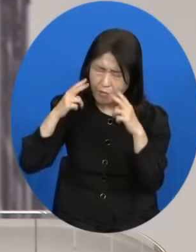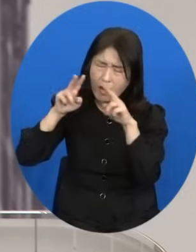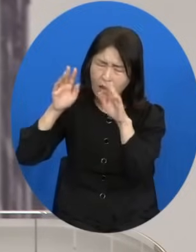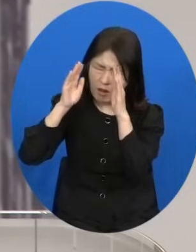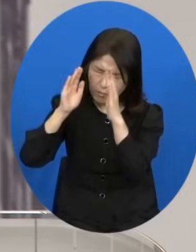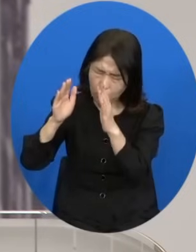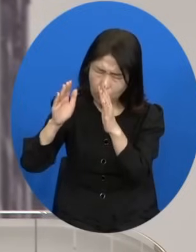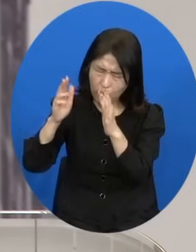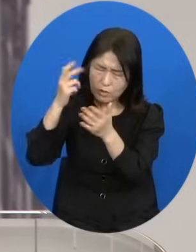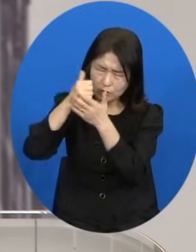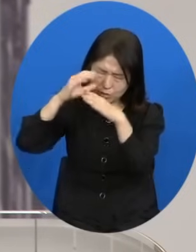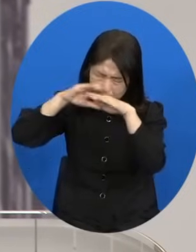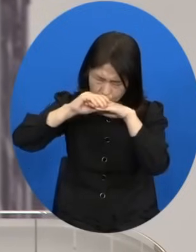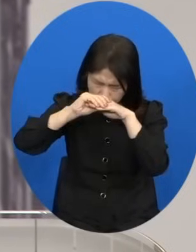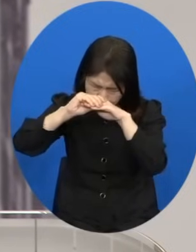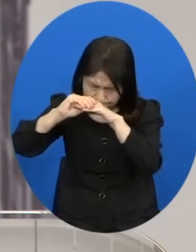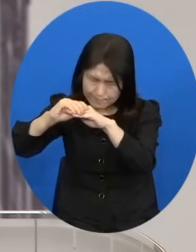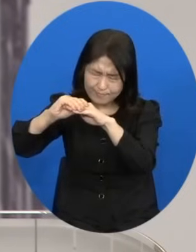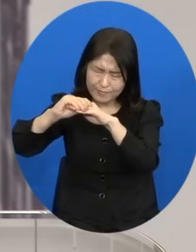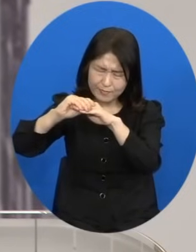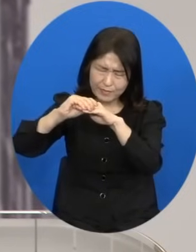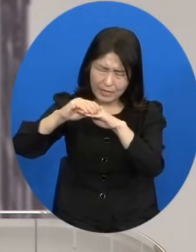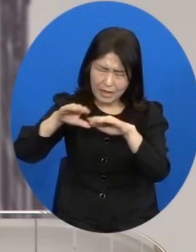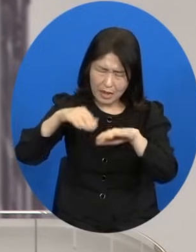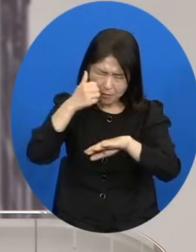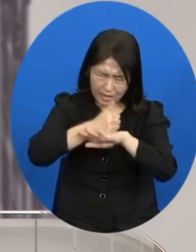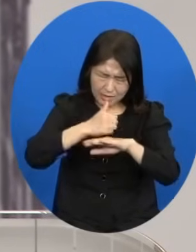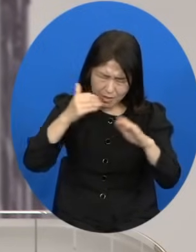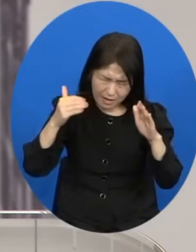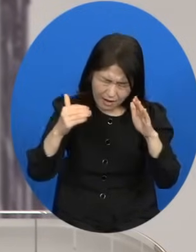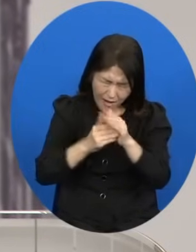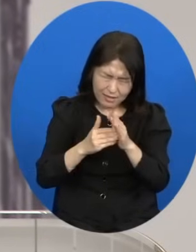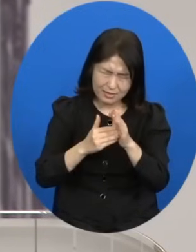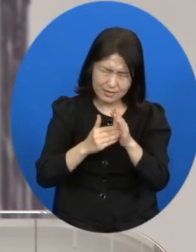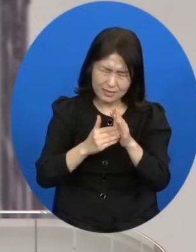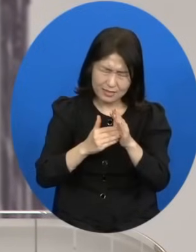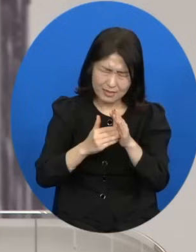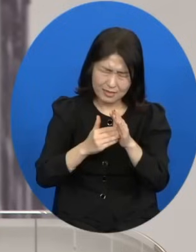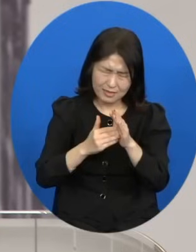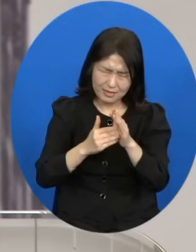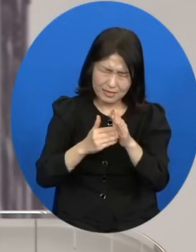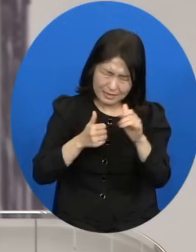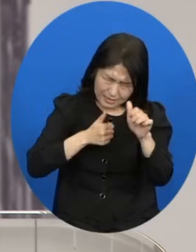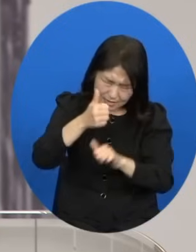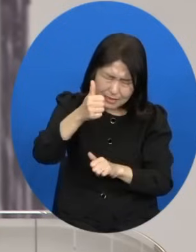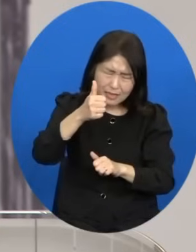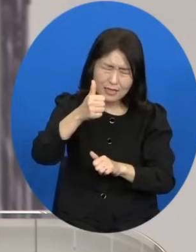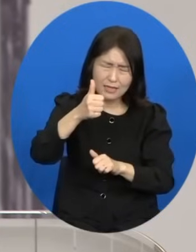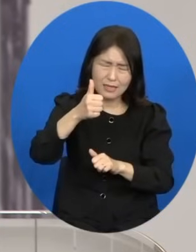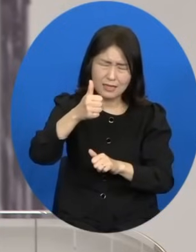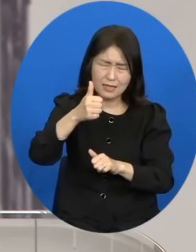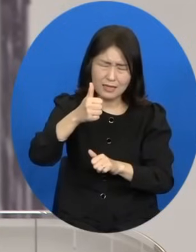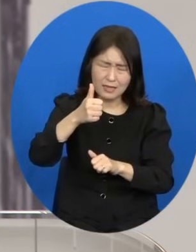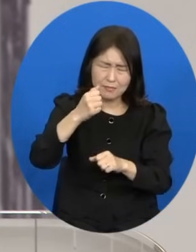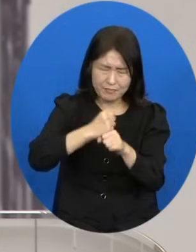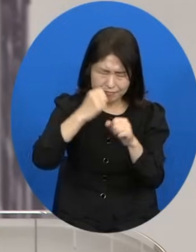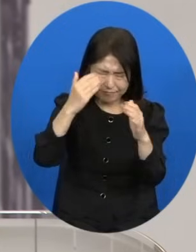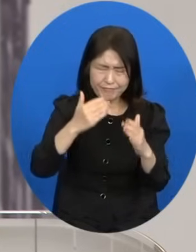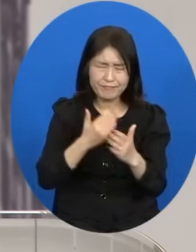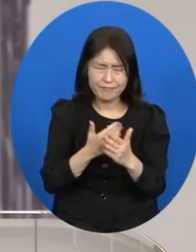손 붙잡고 끝까지 완주하여 결승선까지 통과하는 우리 모두가 되게 하여